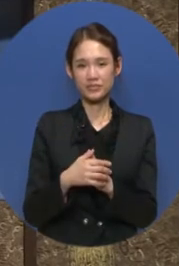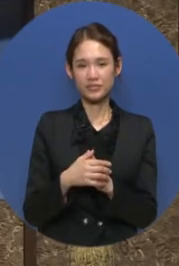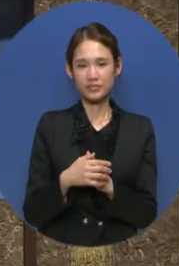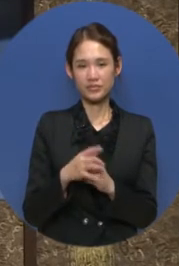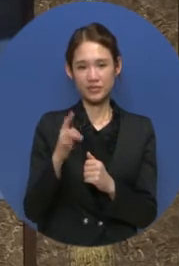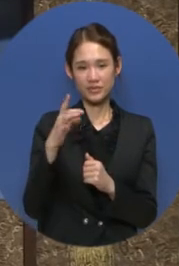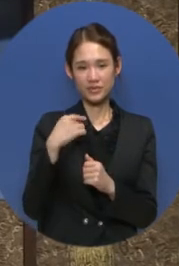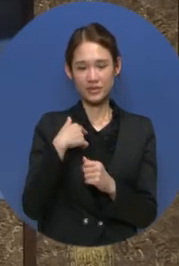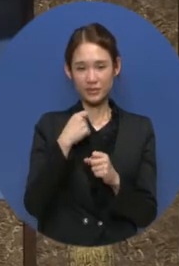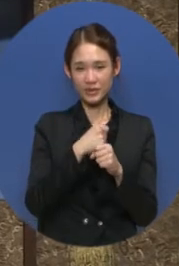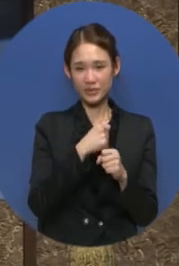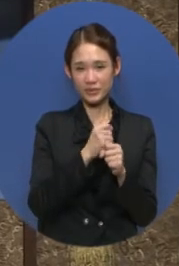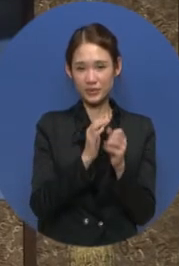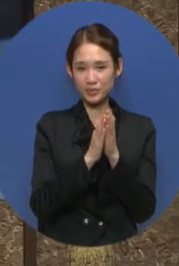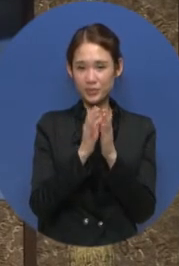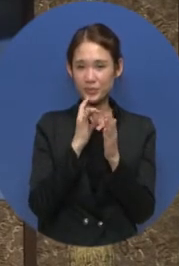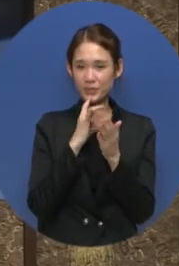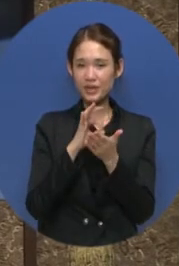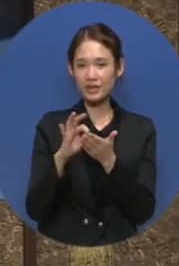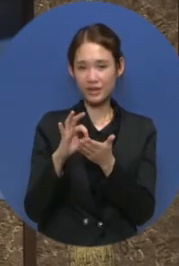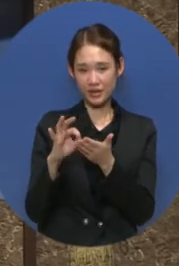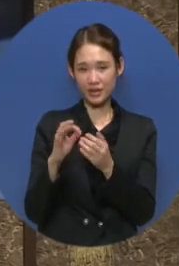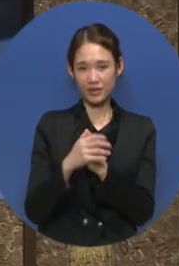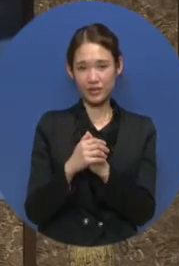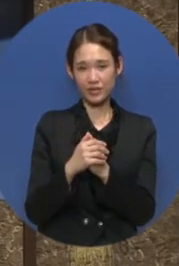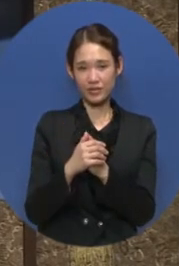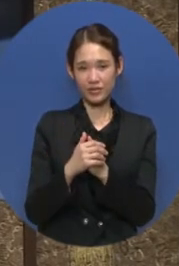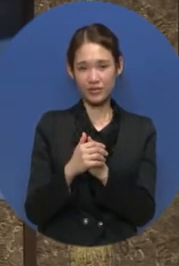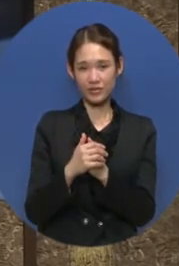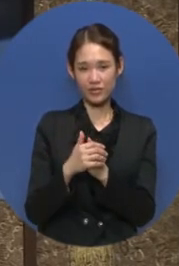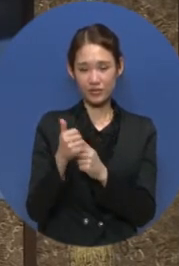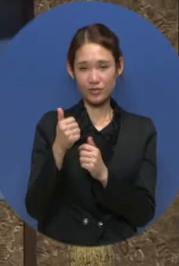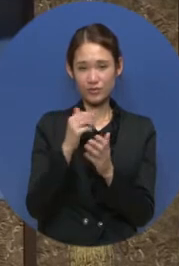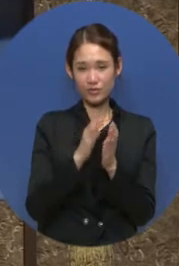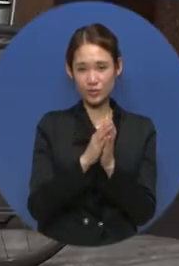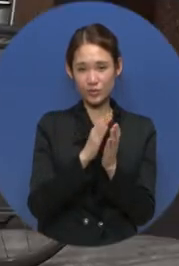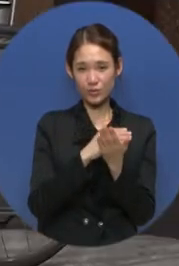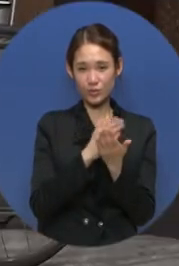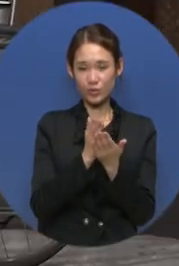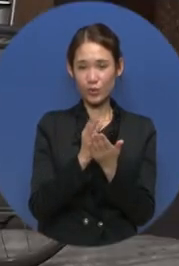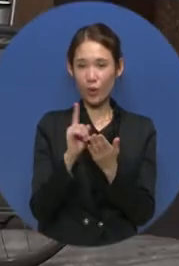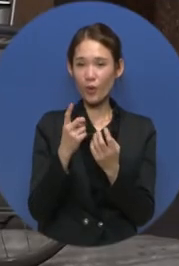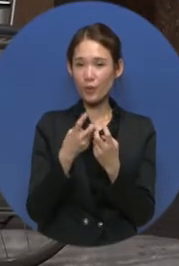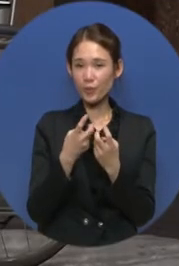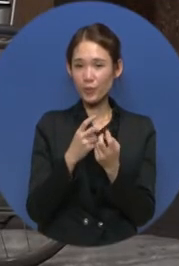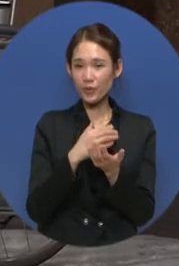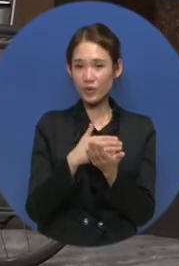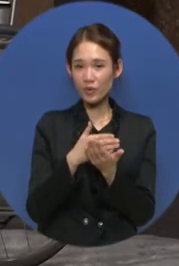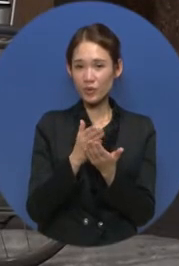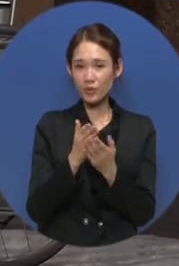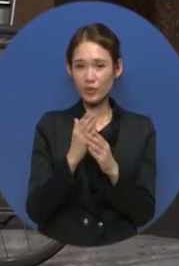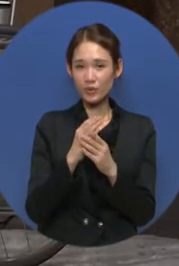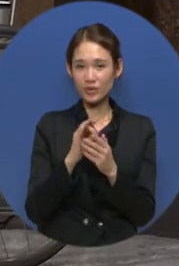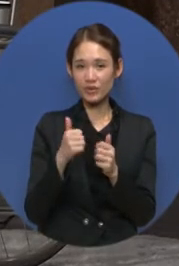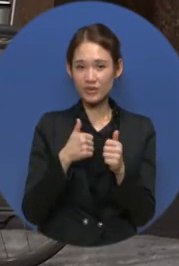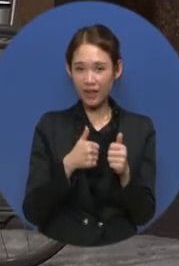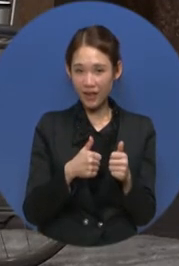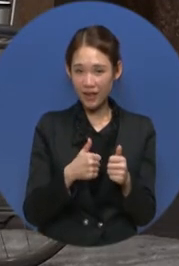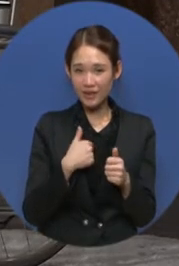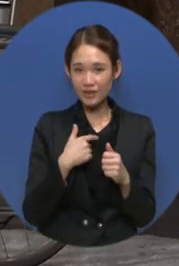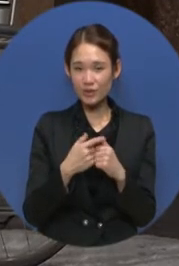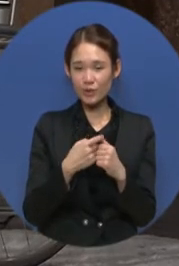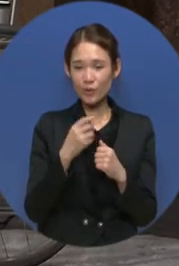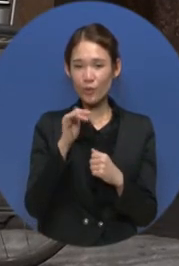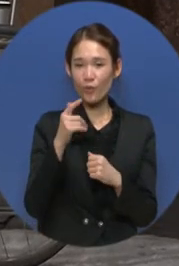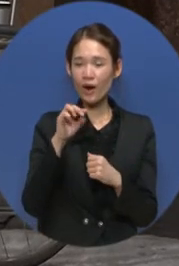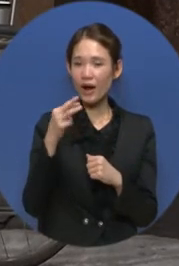이제 제가 만든 비누만을 쓰다 보니까 다른 분들이 원장님 비누 중에 어떤 종류 쓰세요? 저도 따라 쓰려고 저는